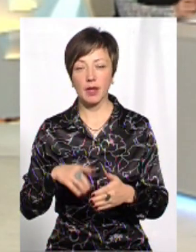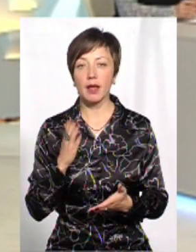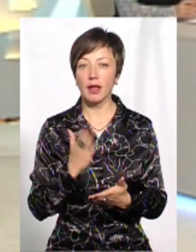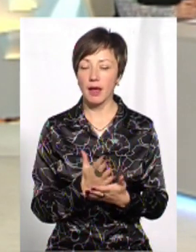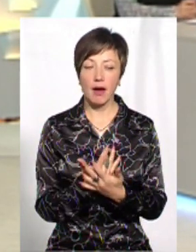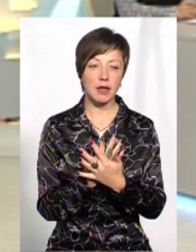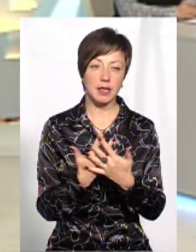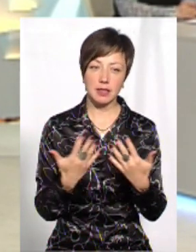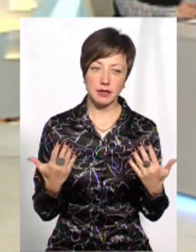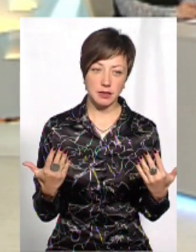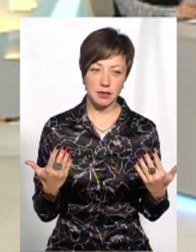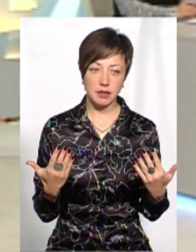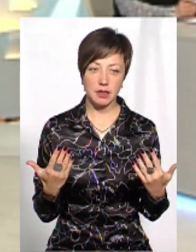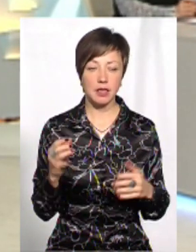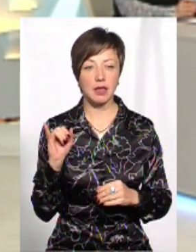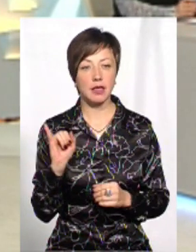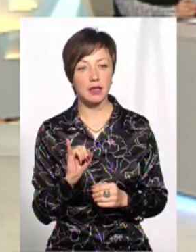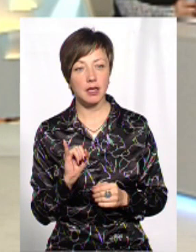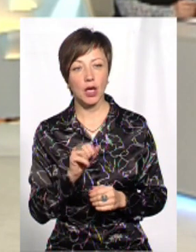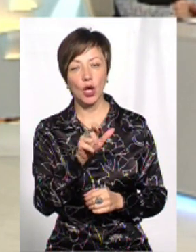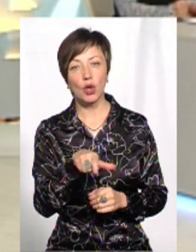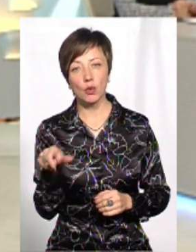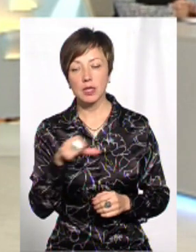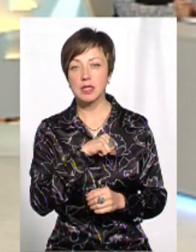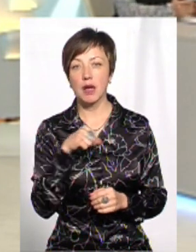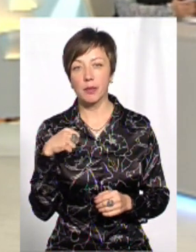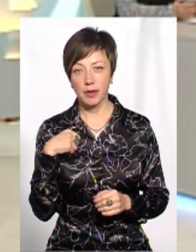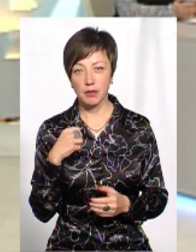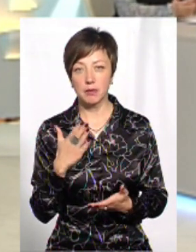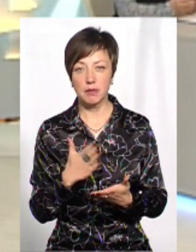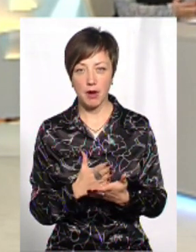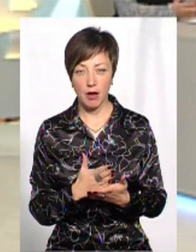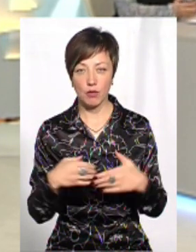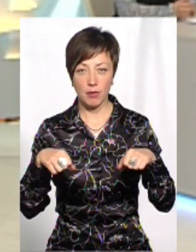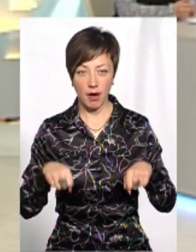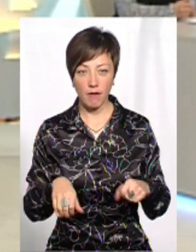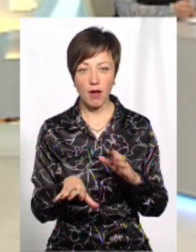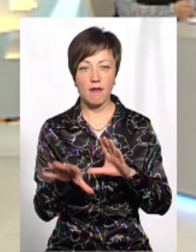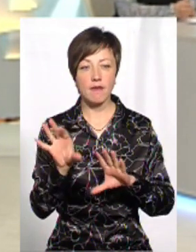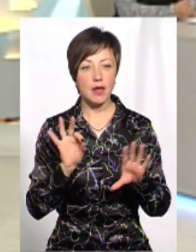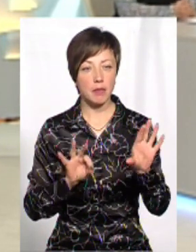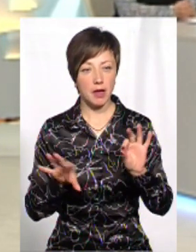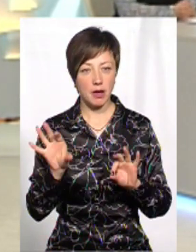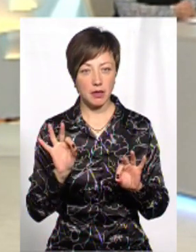Вони є різні, і люди самі мають право